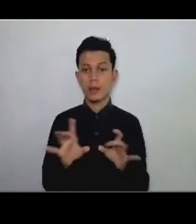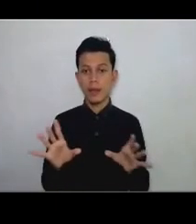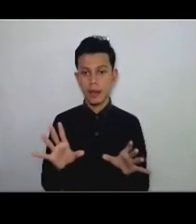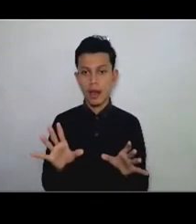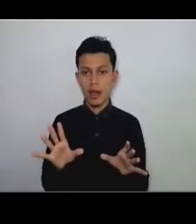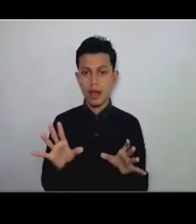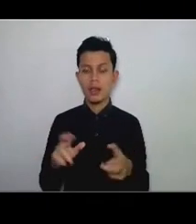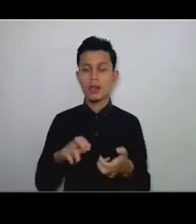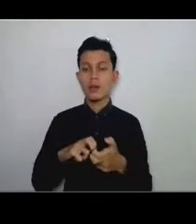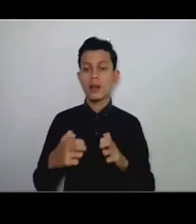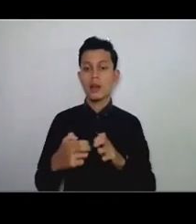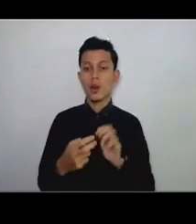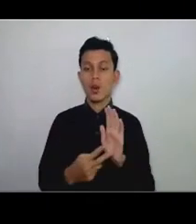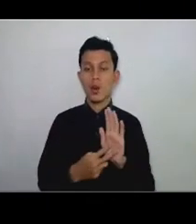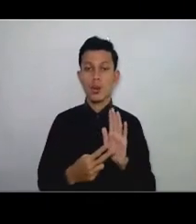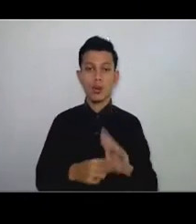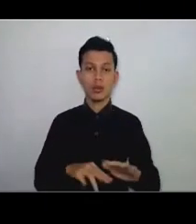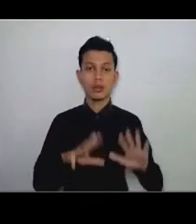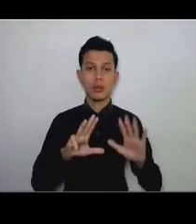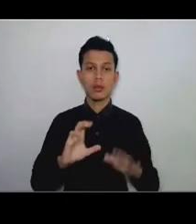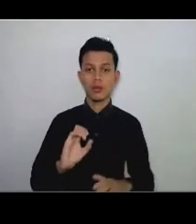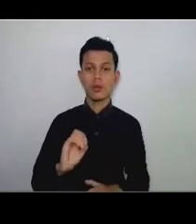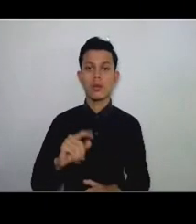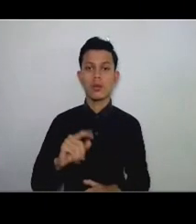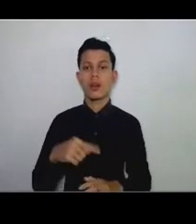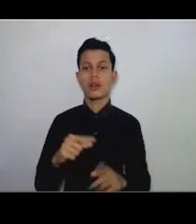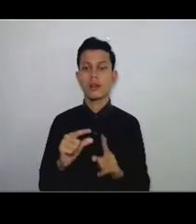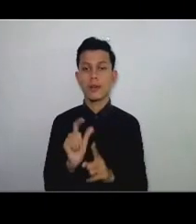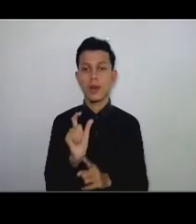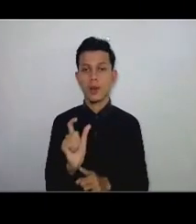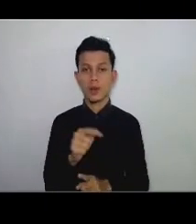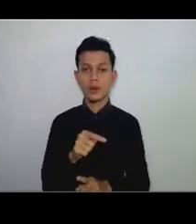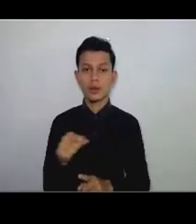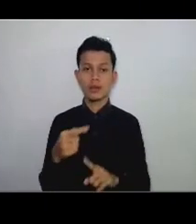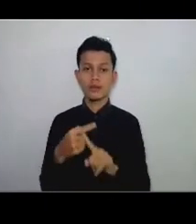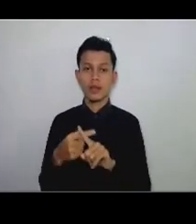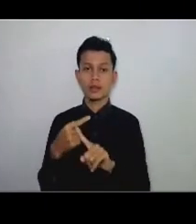opinion pada perkara nomor 90/puu/